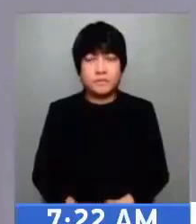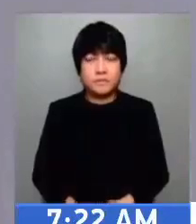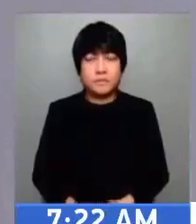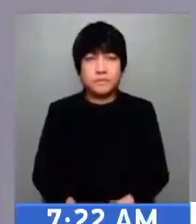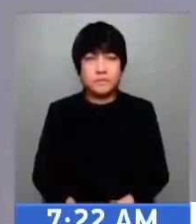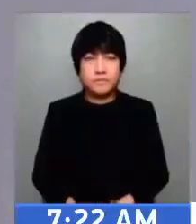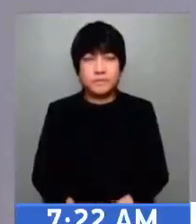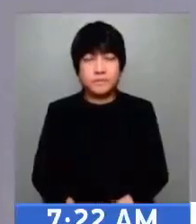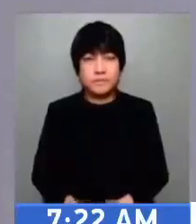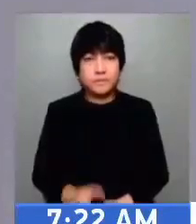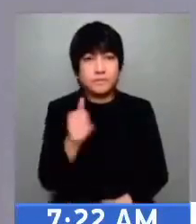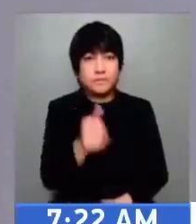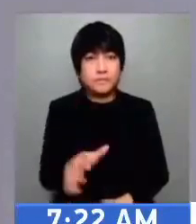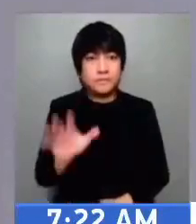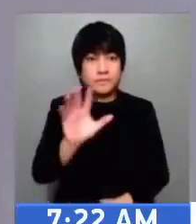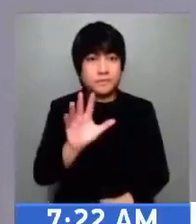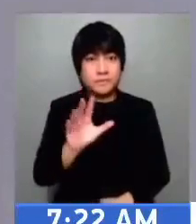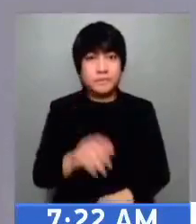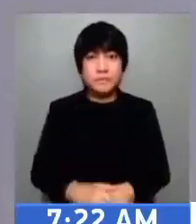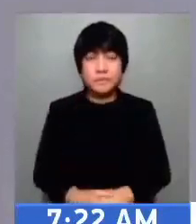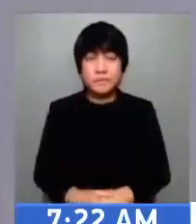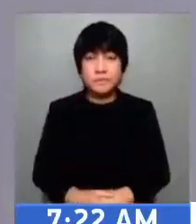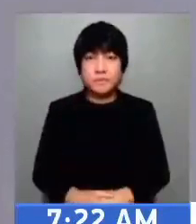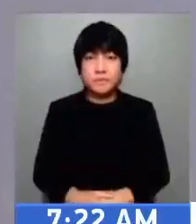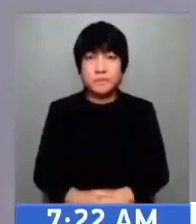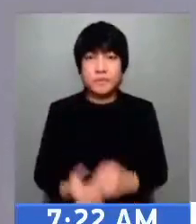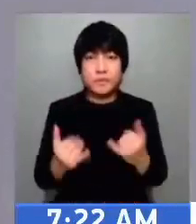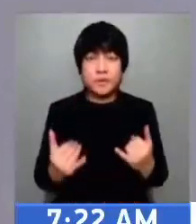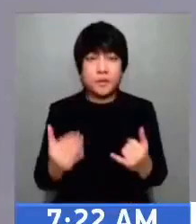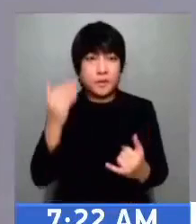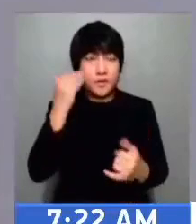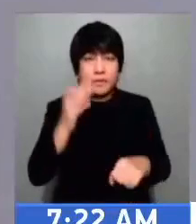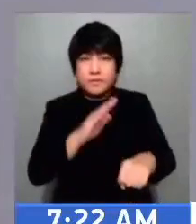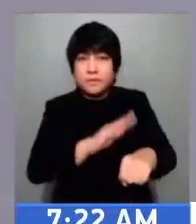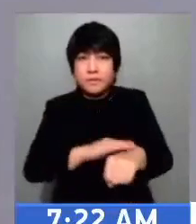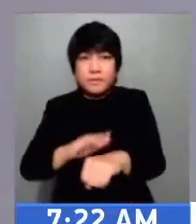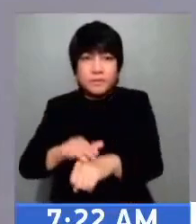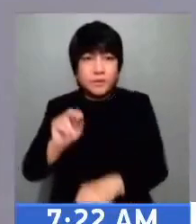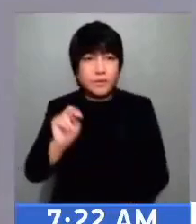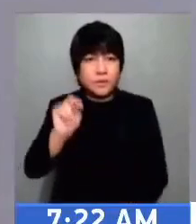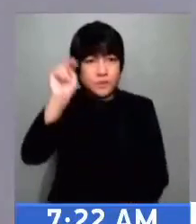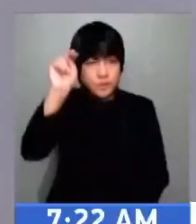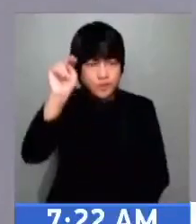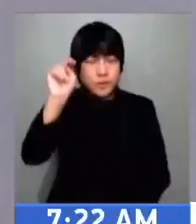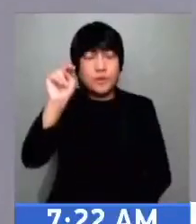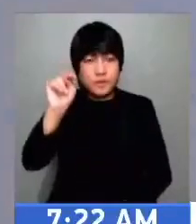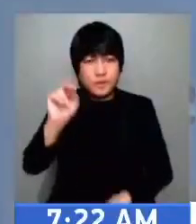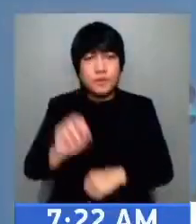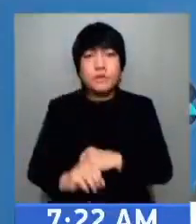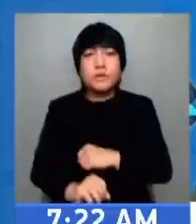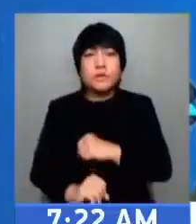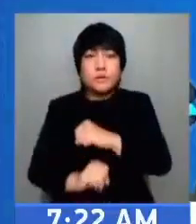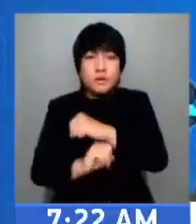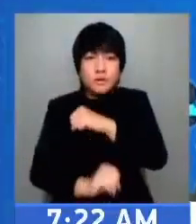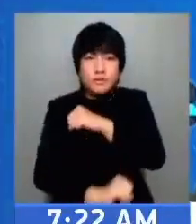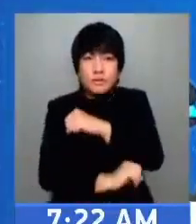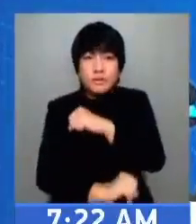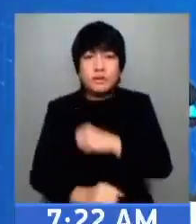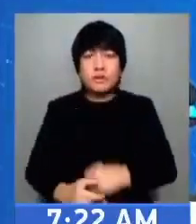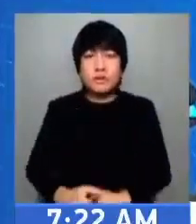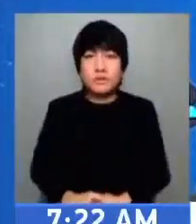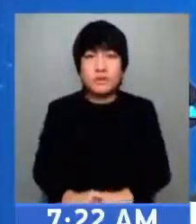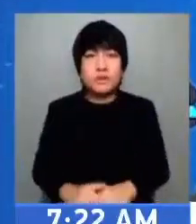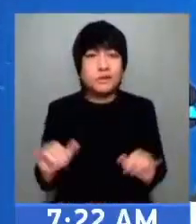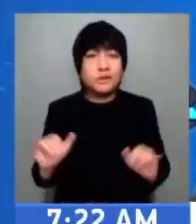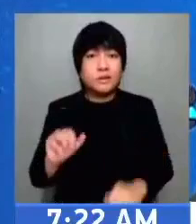Magandang umaga mga kapuso, nakataas po ngayon ng red rainfall warning sa Northern Samar. Yellow rainfall warning naman sa Masbate. Pinaalerto